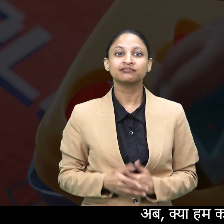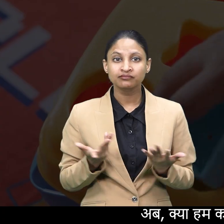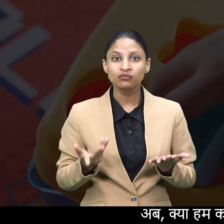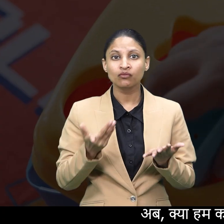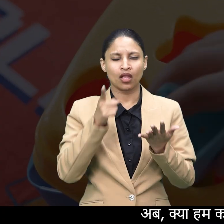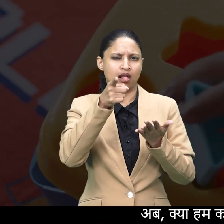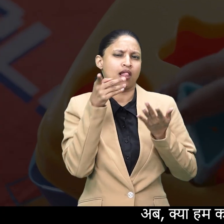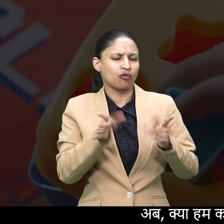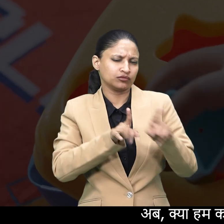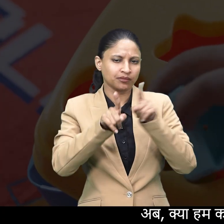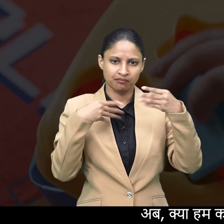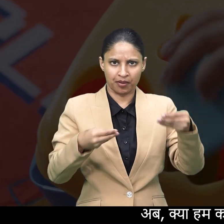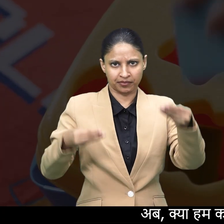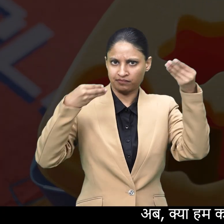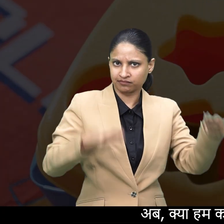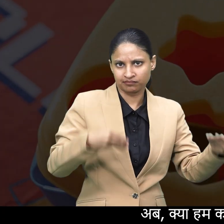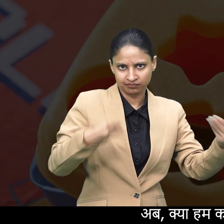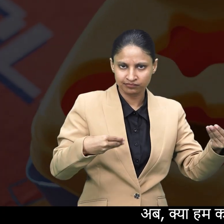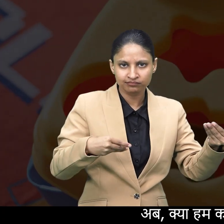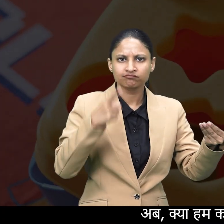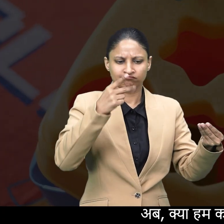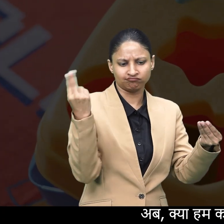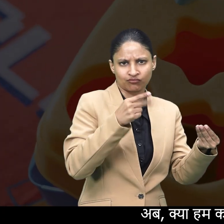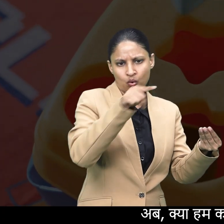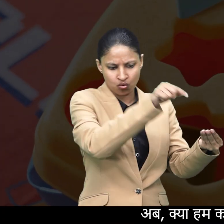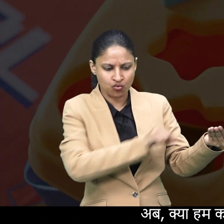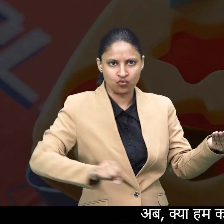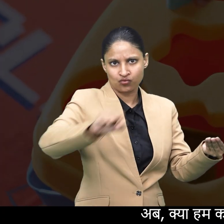अब क्या हम कागज पर बने वृत्त को उठा सकते हैं?